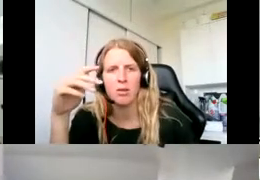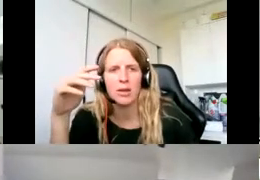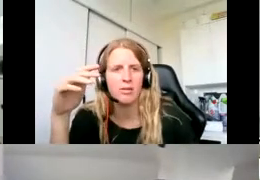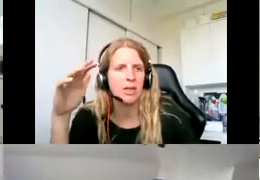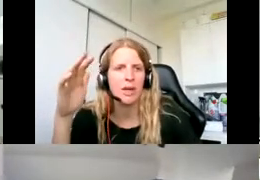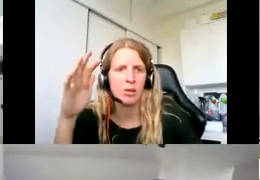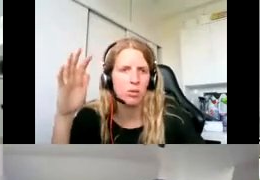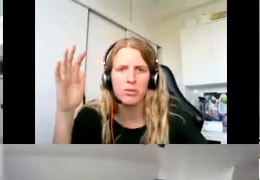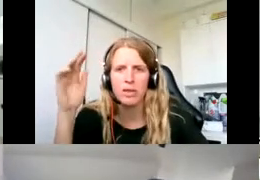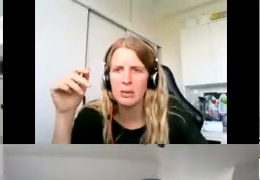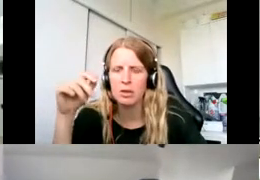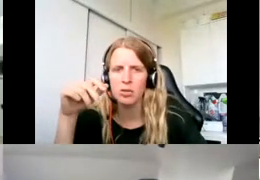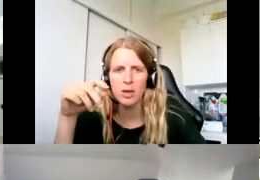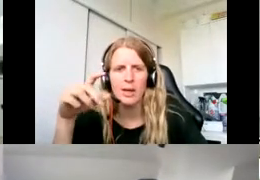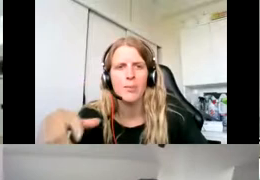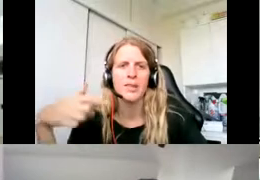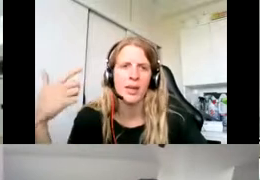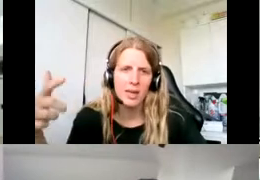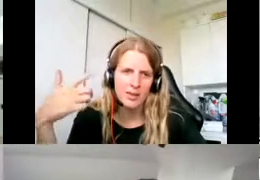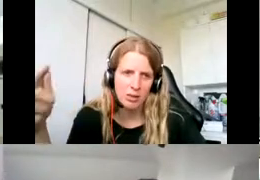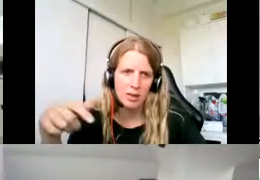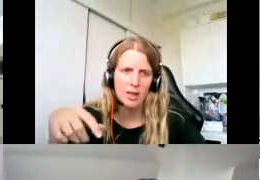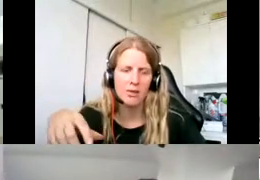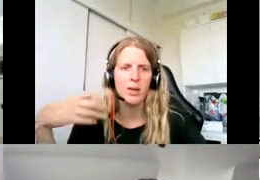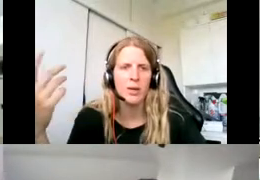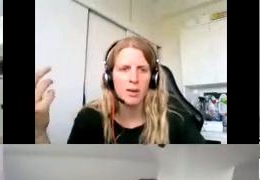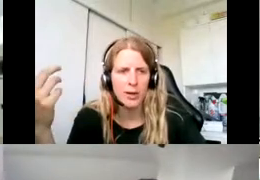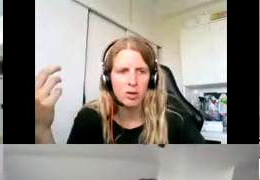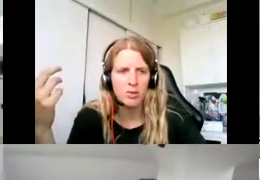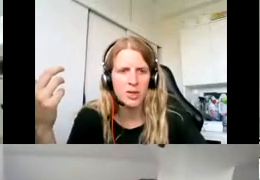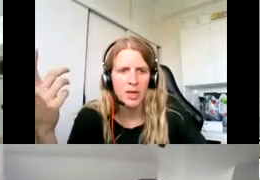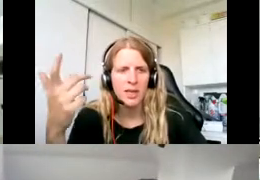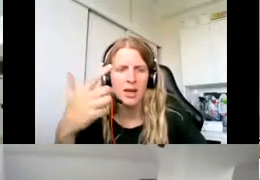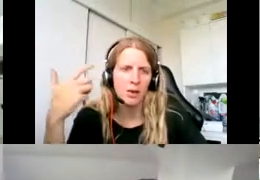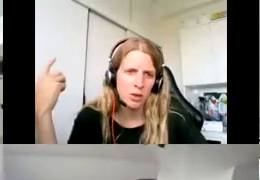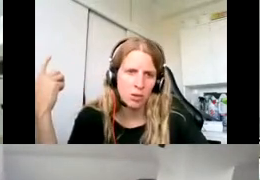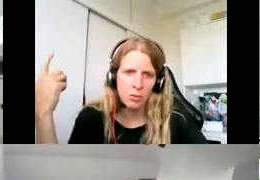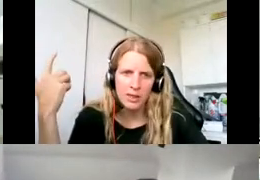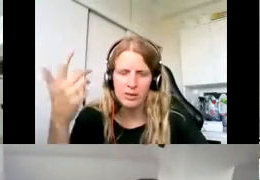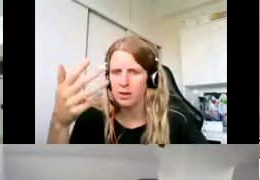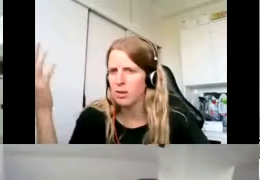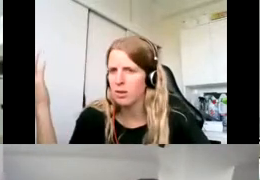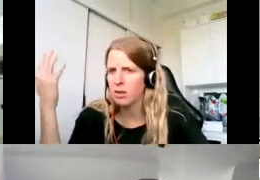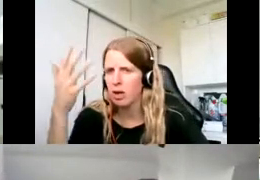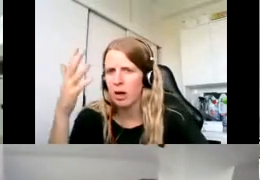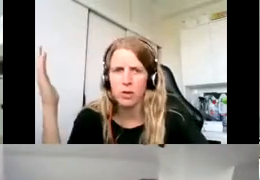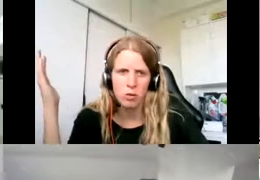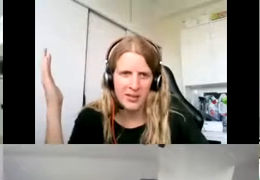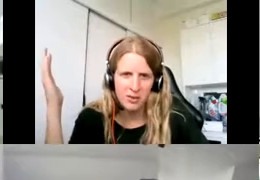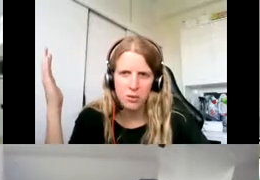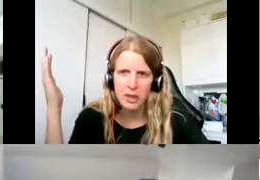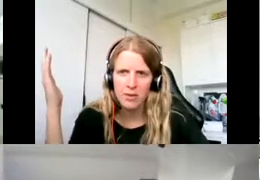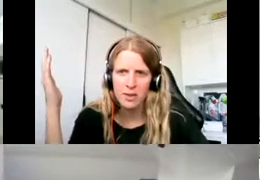pakt 15 animatoren of 10 animatoren. Maar als er elke dag nog een keer een vrijwilliger bij komt die een andere context heeft,